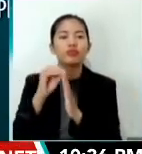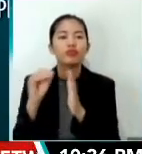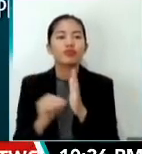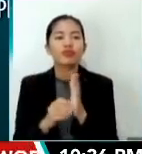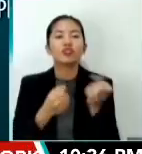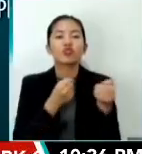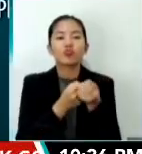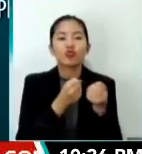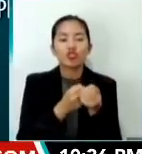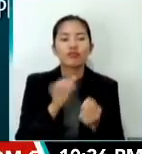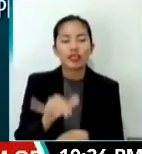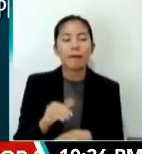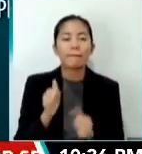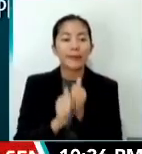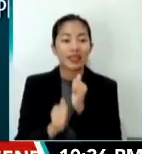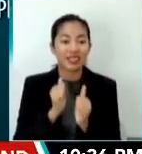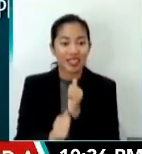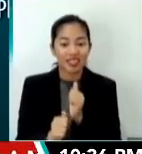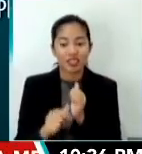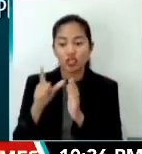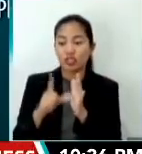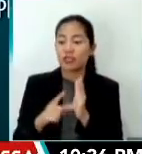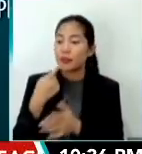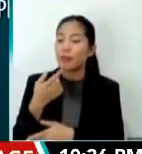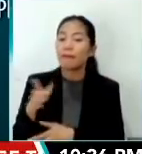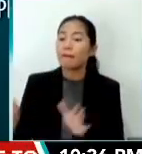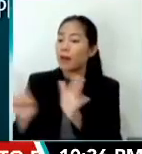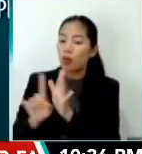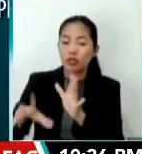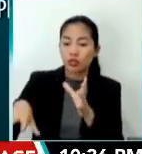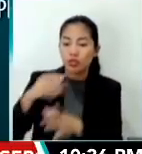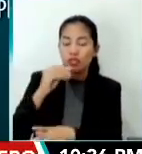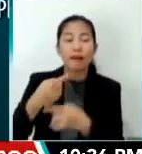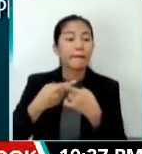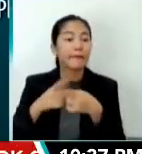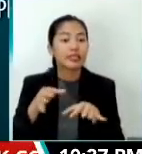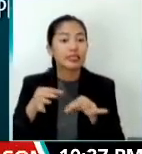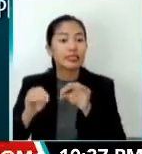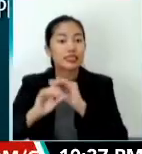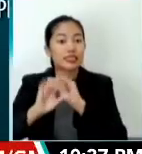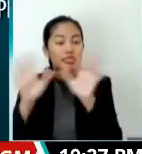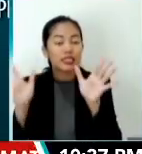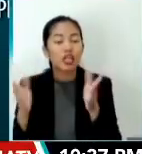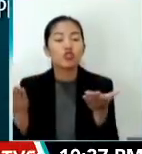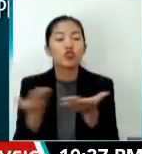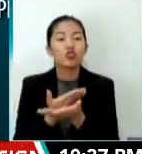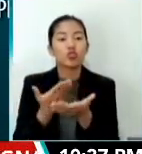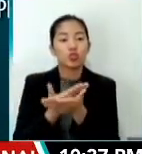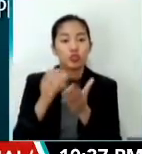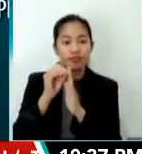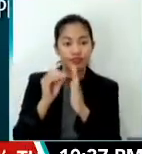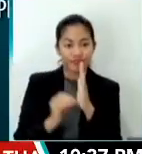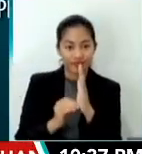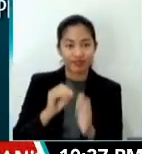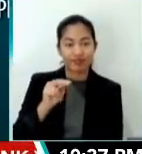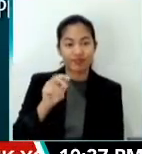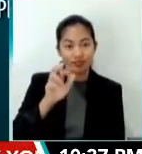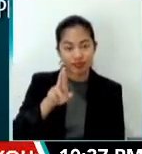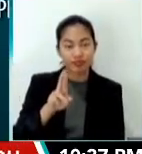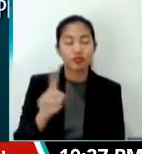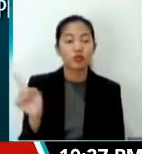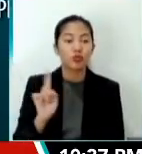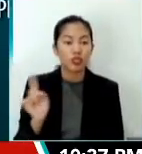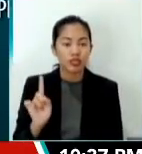nag-prohibit na lumabas ka. Ang malinaw lang, yung bagong ordinansa sa Metro Manila, pag alert level